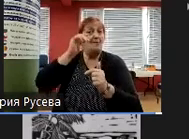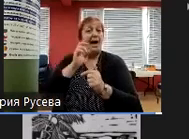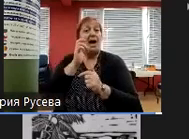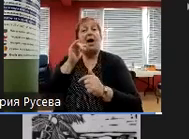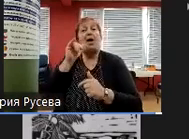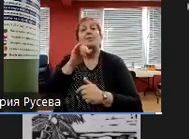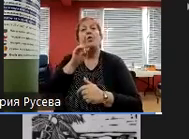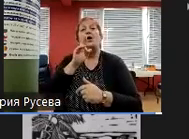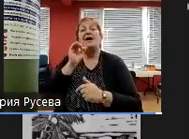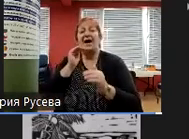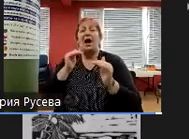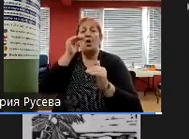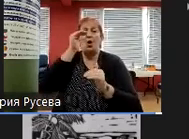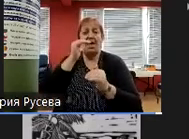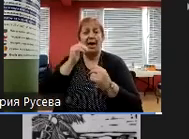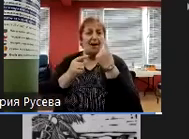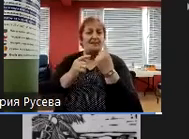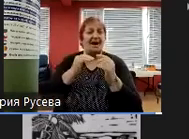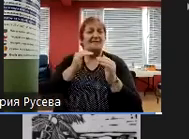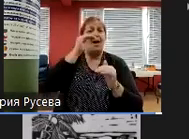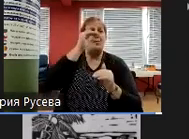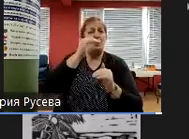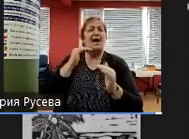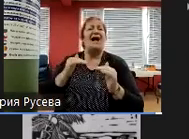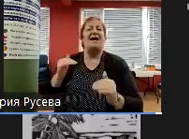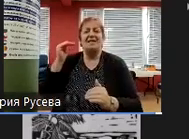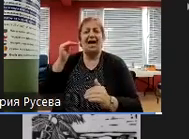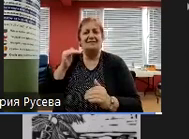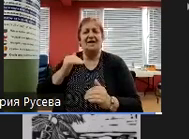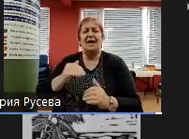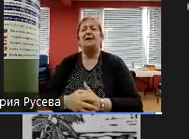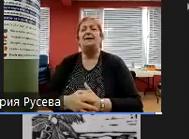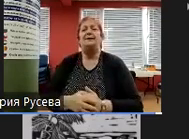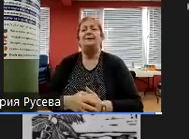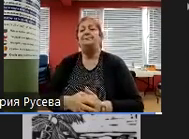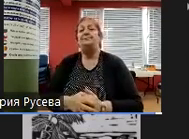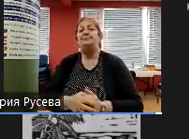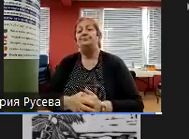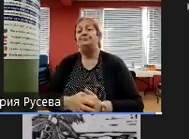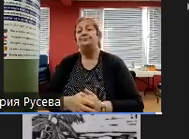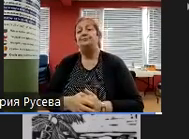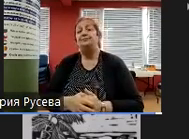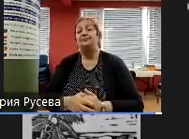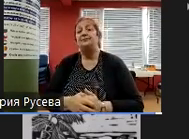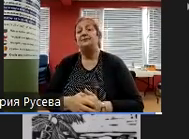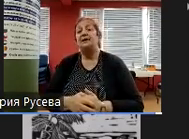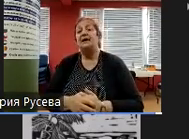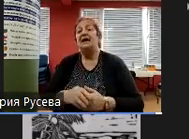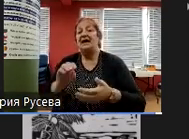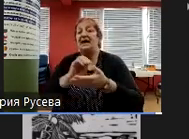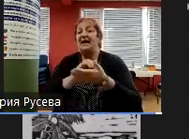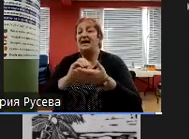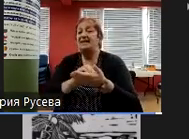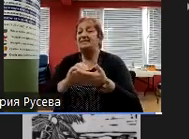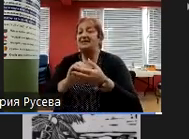първа буква да е главна, когато повече думи при хаштаговете. И текста на връзката